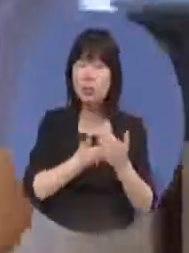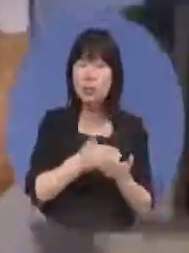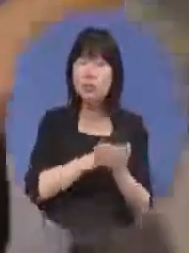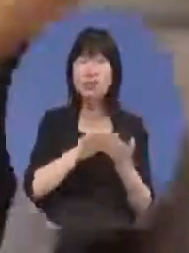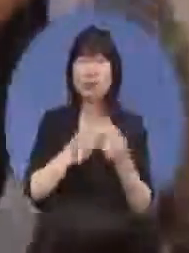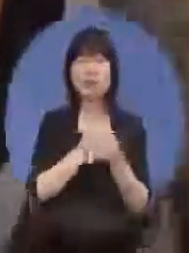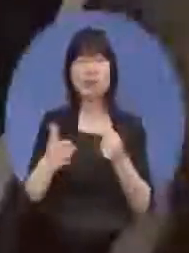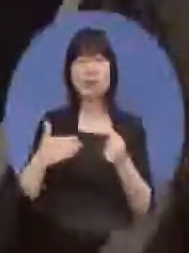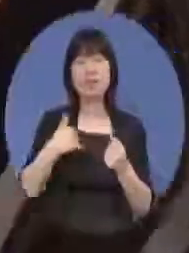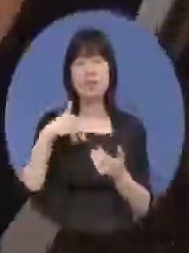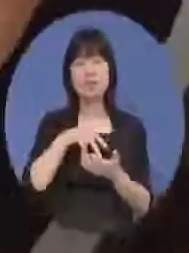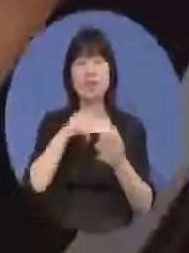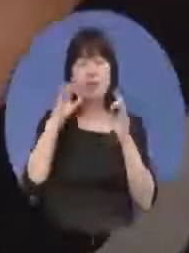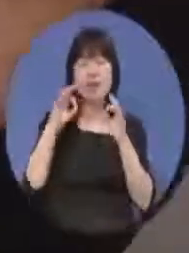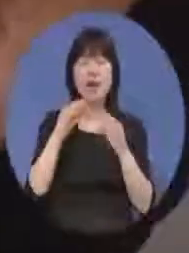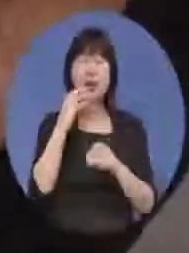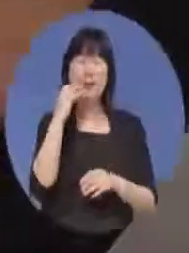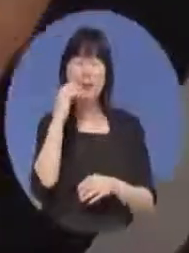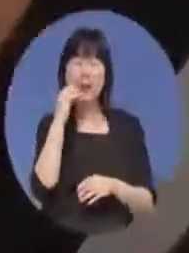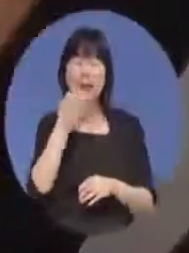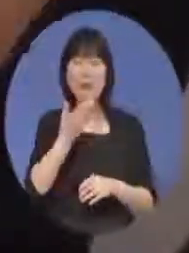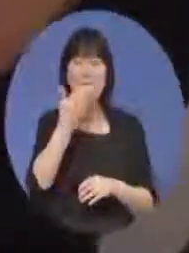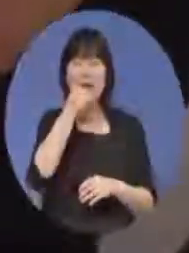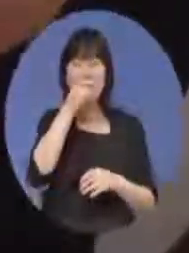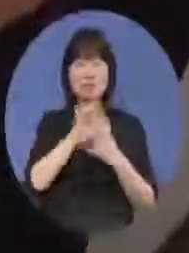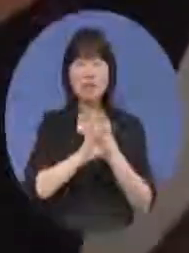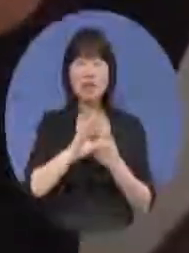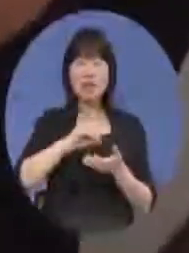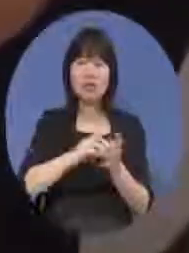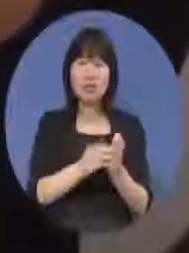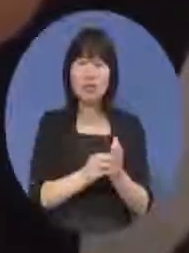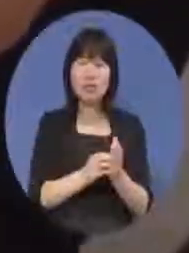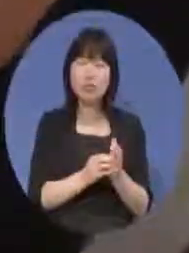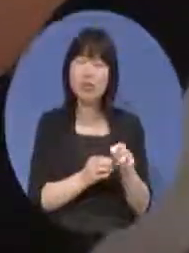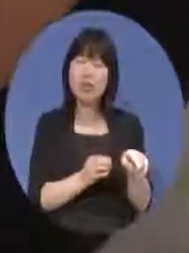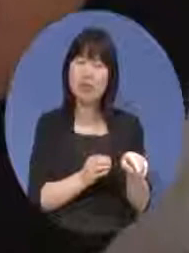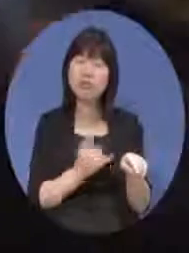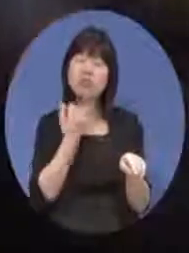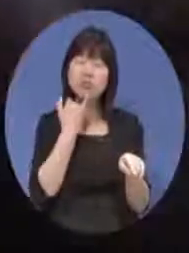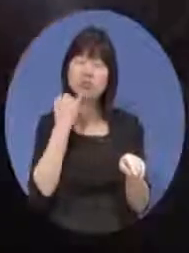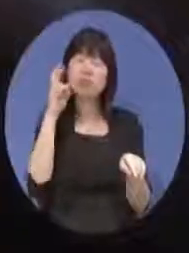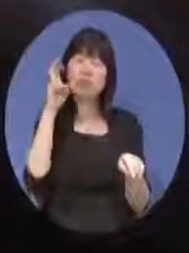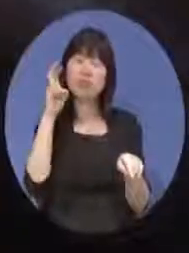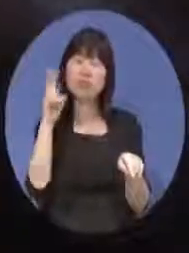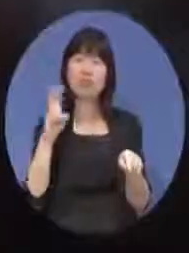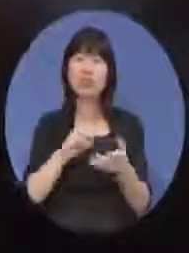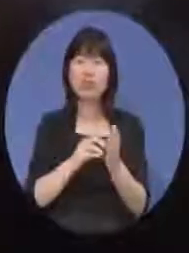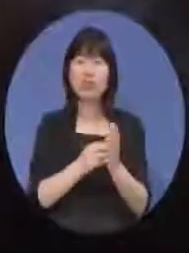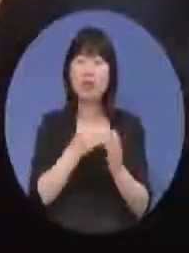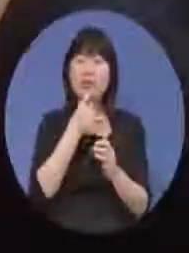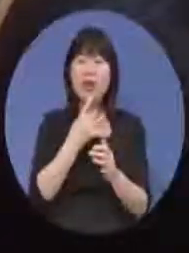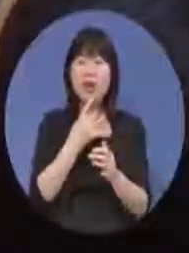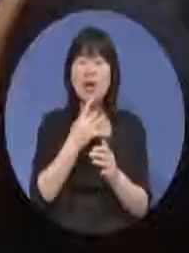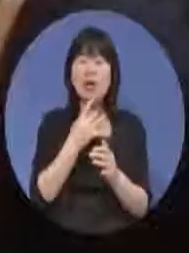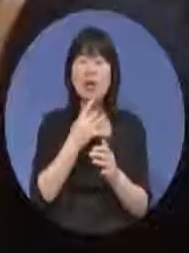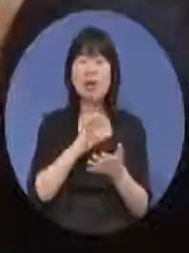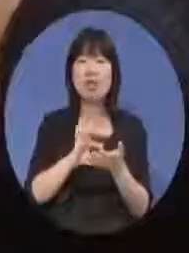때는 천천히 꼭꼭 씹어 먹는다면 한 이 정도는 들어도 될 것 같습니다. 이 정도만 이제